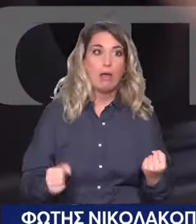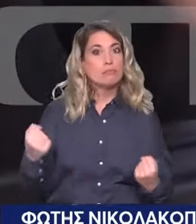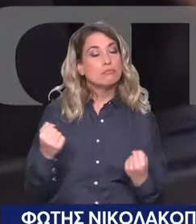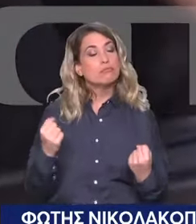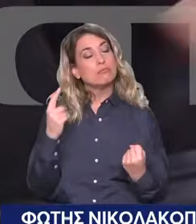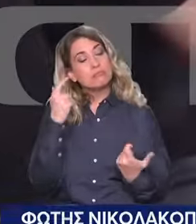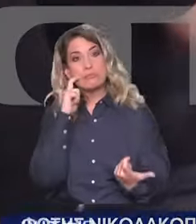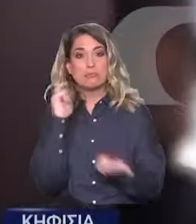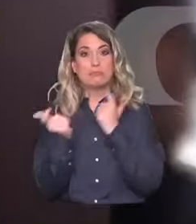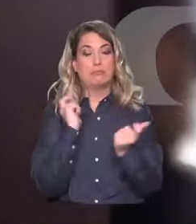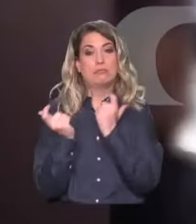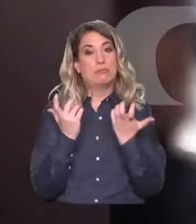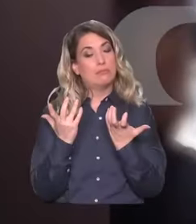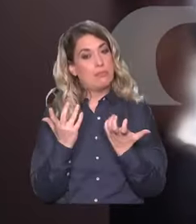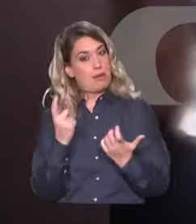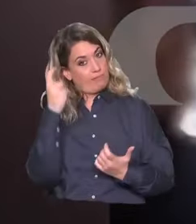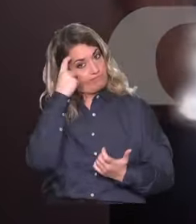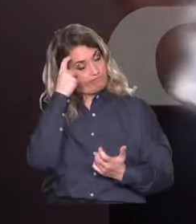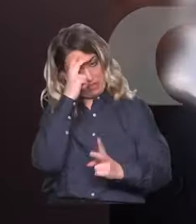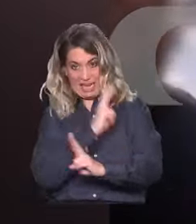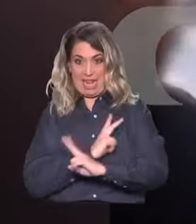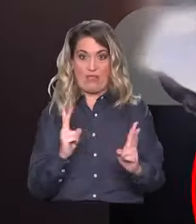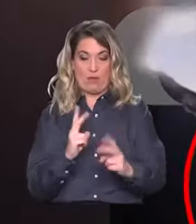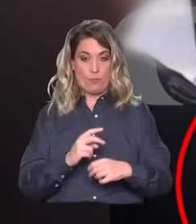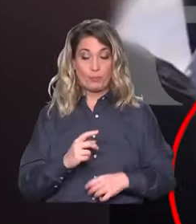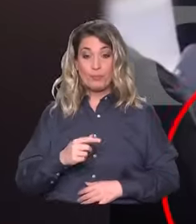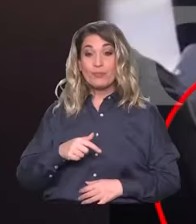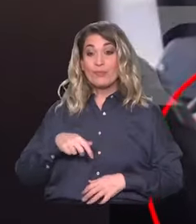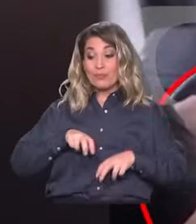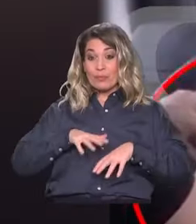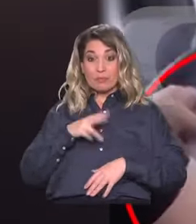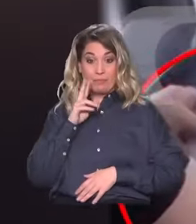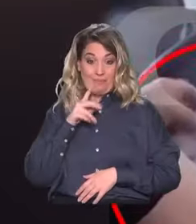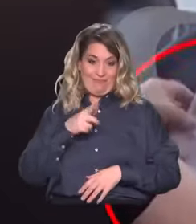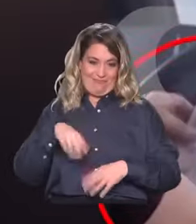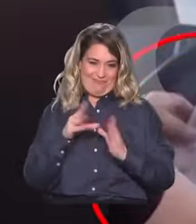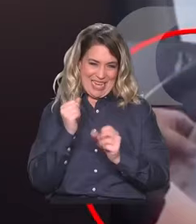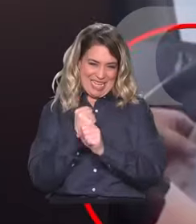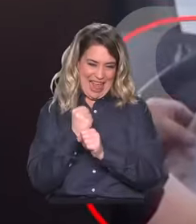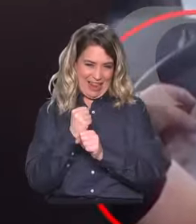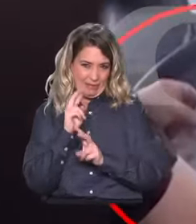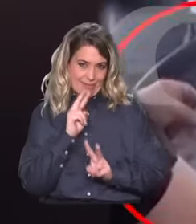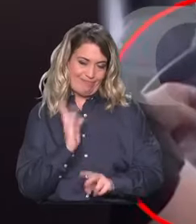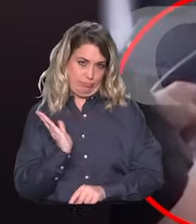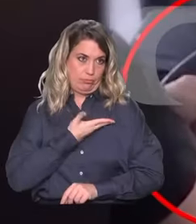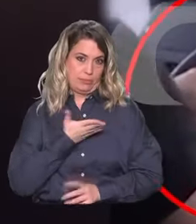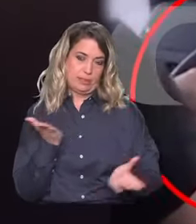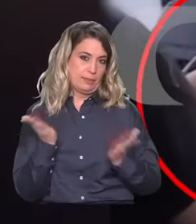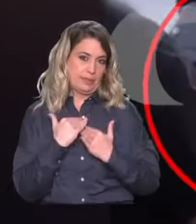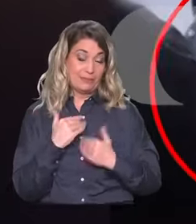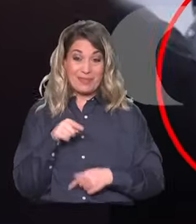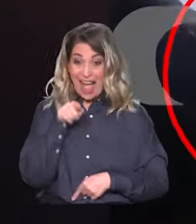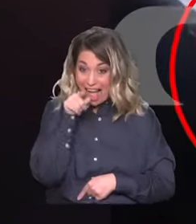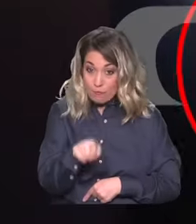χρειαστεί να παρέμβει συνάδελφοι του οδηγού δηλώνουν έκπληκτο και χαρακτηρίζουν πρωτοφανή τα όσα έγιναν στην κηφισιά όμως αυτές οι εικόνες